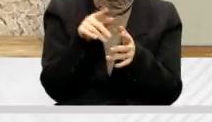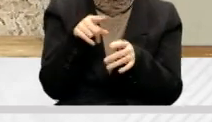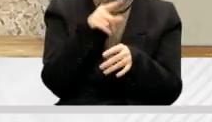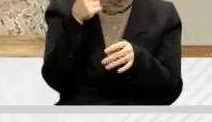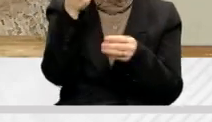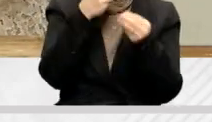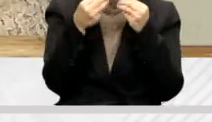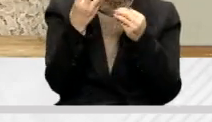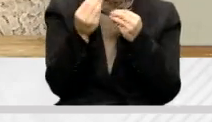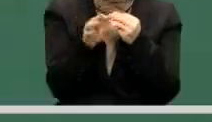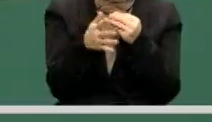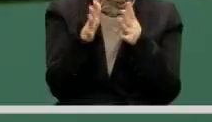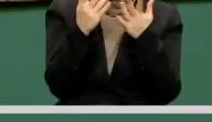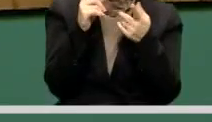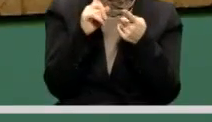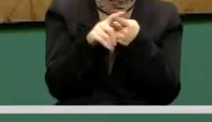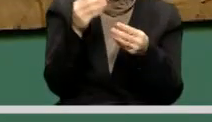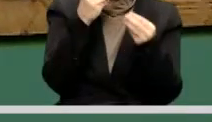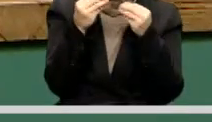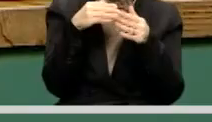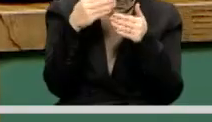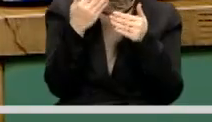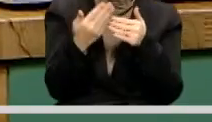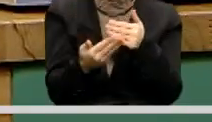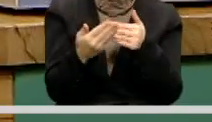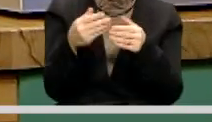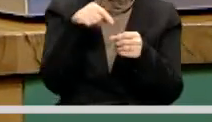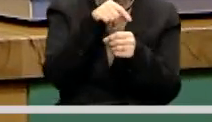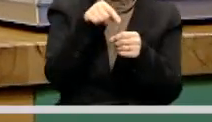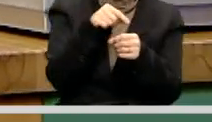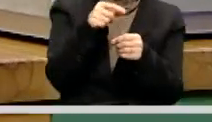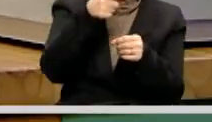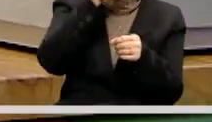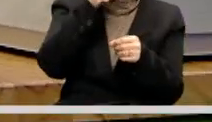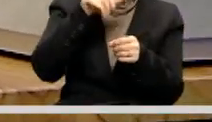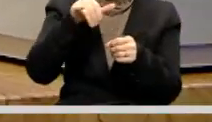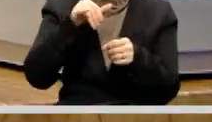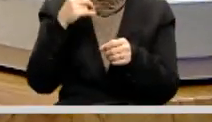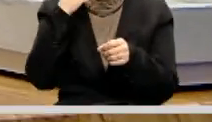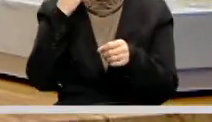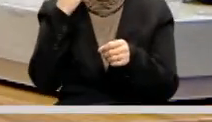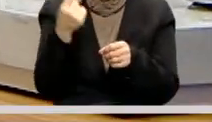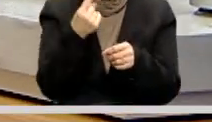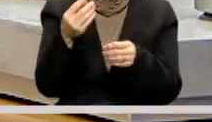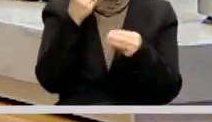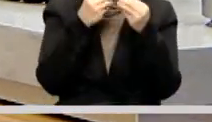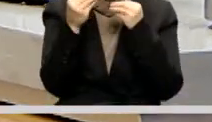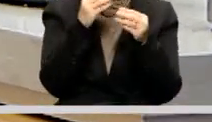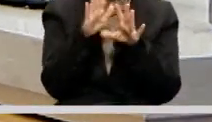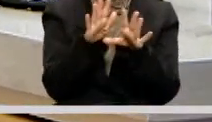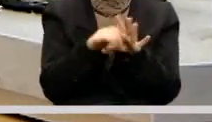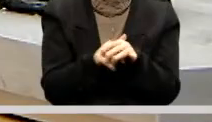Ayrıca yemekten sonra da herhangi bir çay kahve atıştırmalığımızın yanına koymamaya gayret edelim. Şekerli yiyeceklerden, tatlı